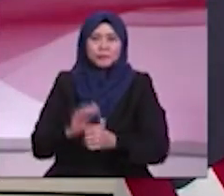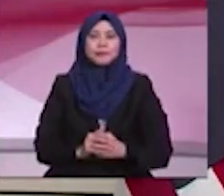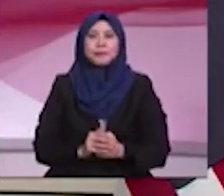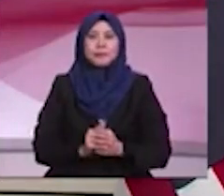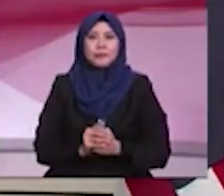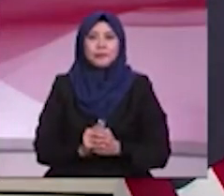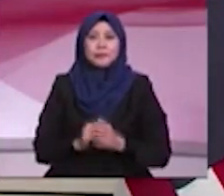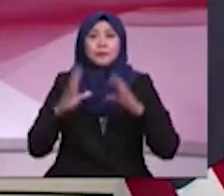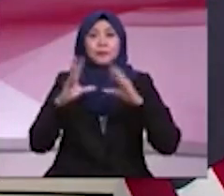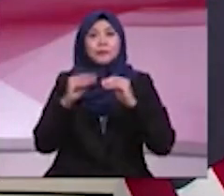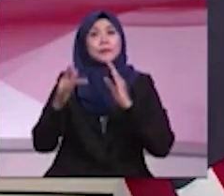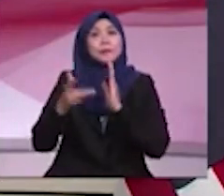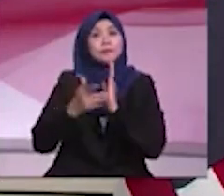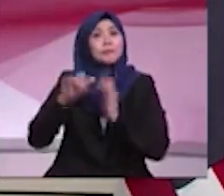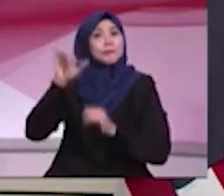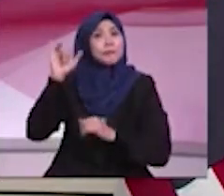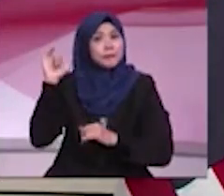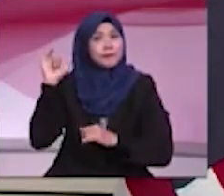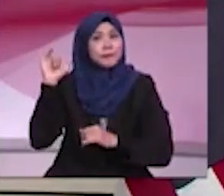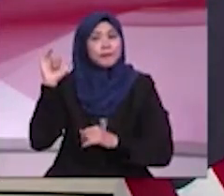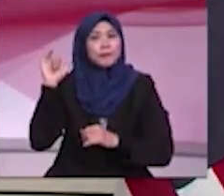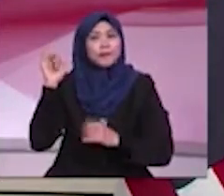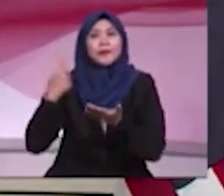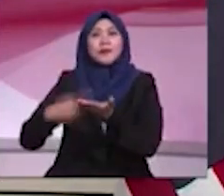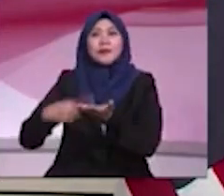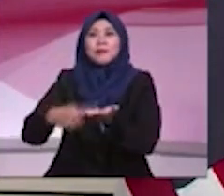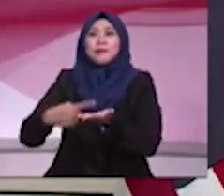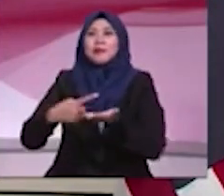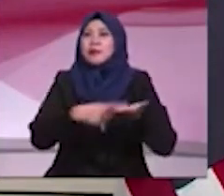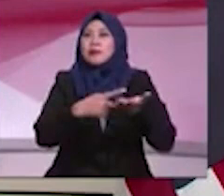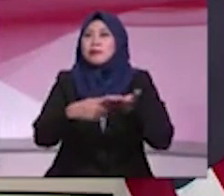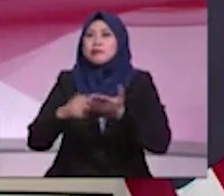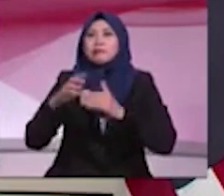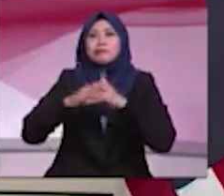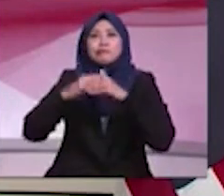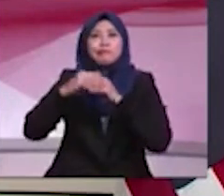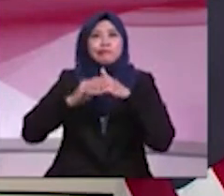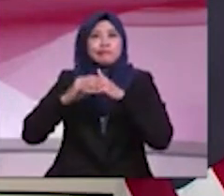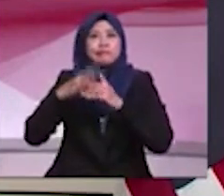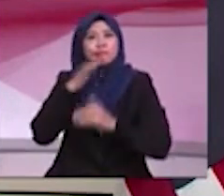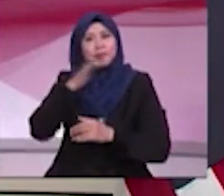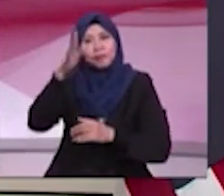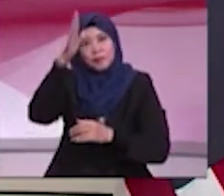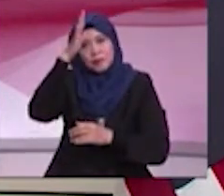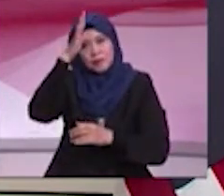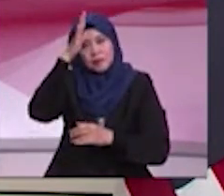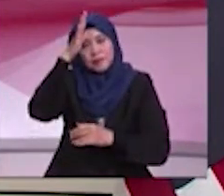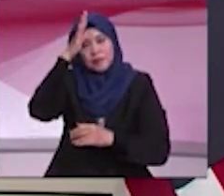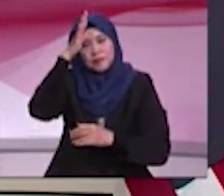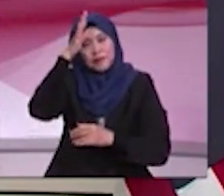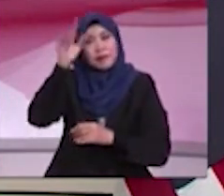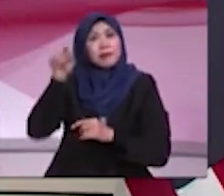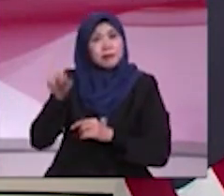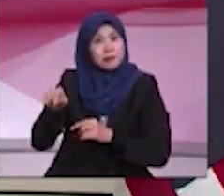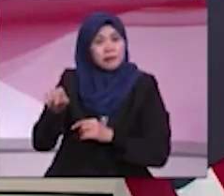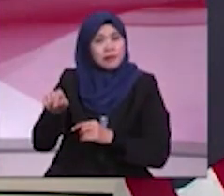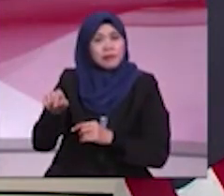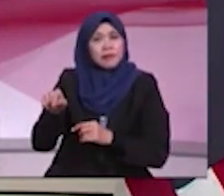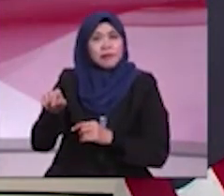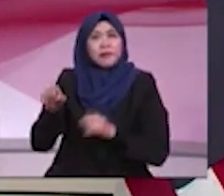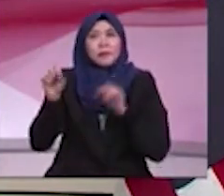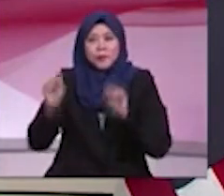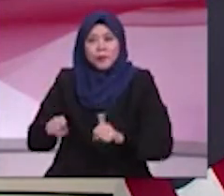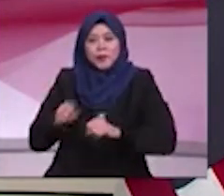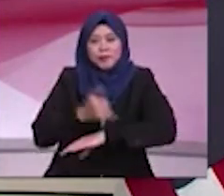Mesyuarat teknikal semalam telah membincangkan mengenai kelonggaran ibu bapa kepada ibu bapa untuk